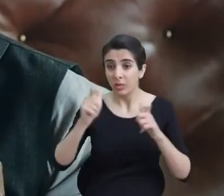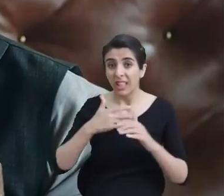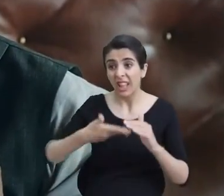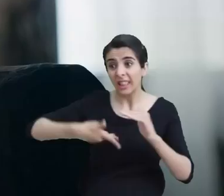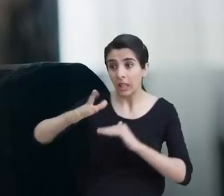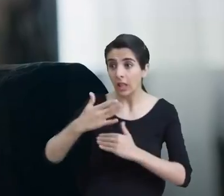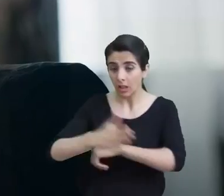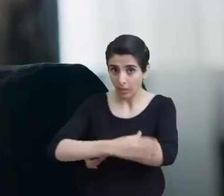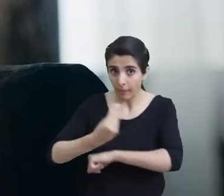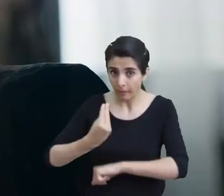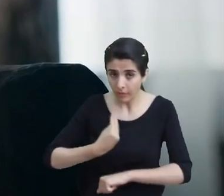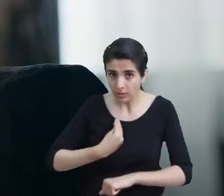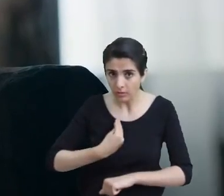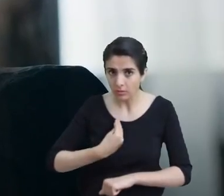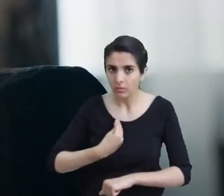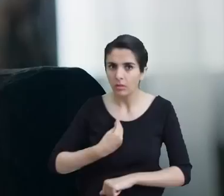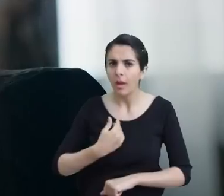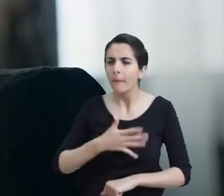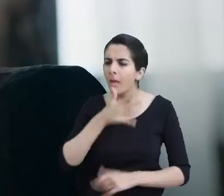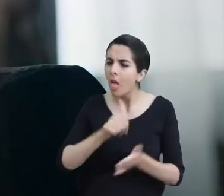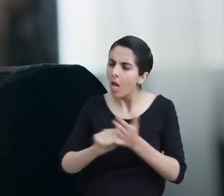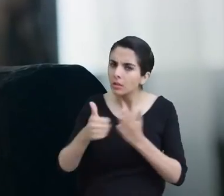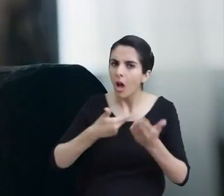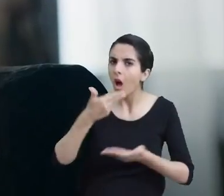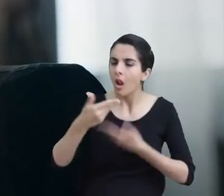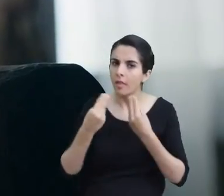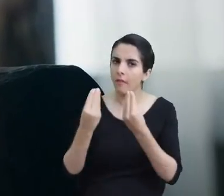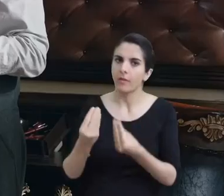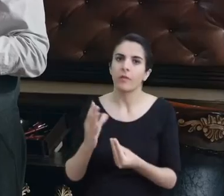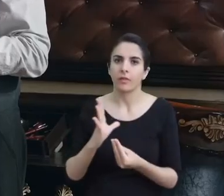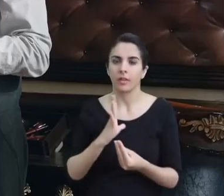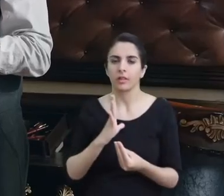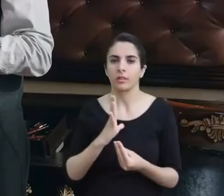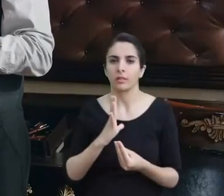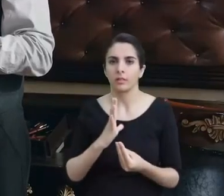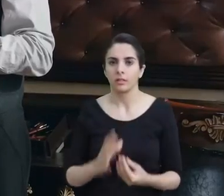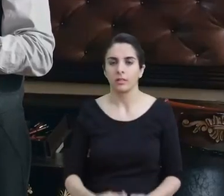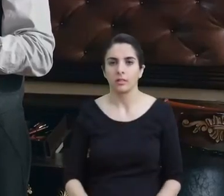Eğer bu şehirden çıkmama yardımcı olursanız size bildiğim her şeyi anlatırım.